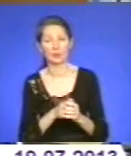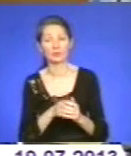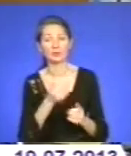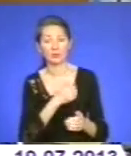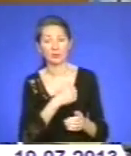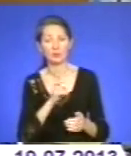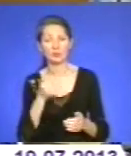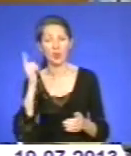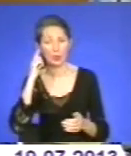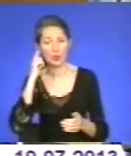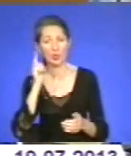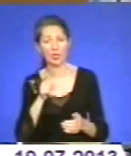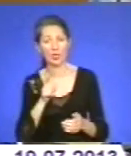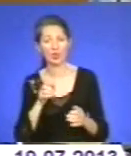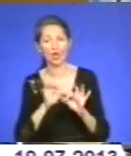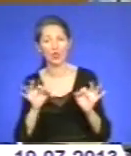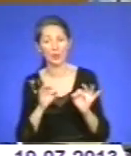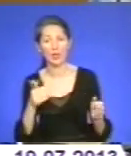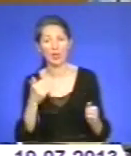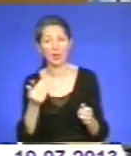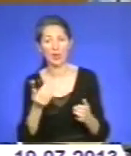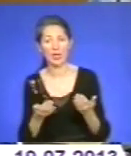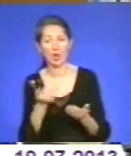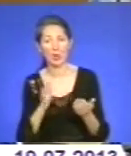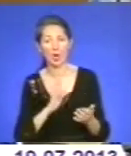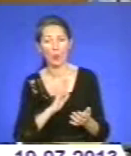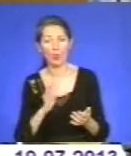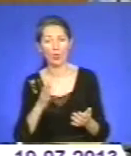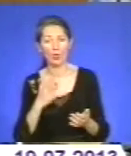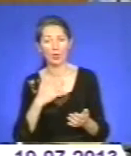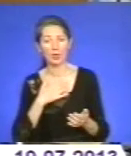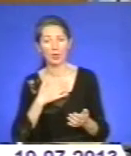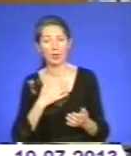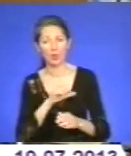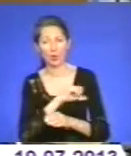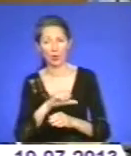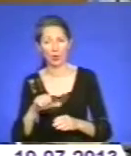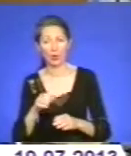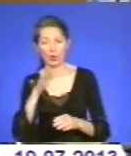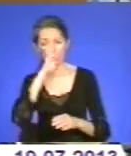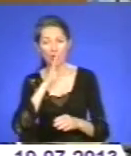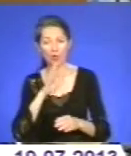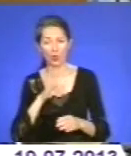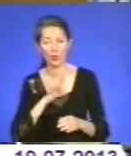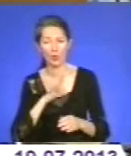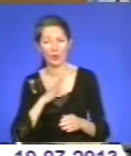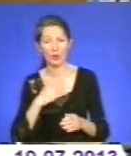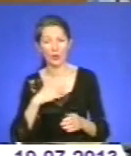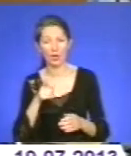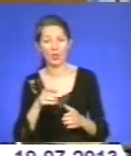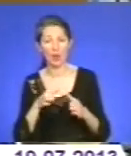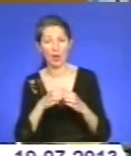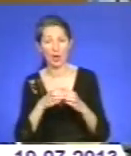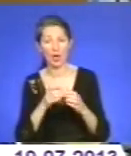би я почути те, що би ми розповідали, якби ворог на наш кордон насувався, а та бригада,